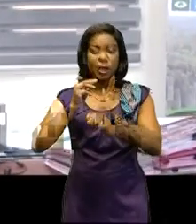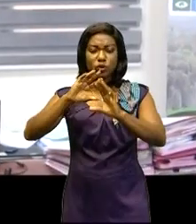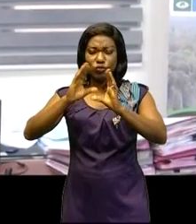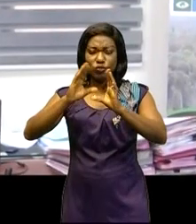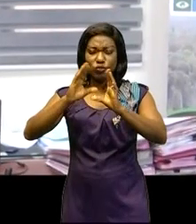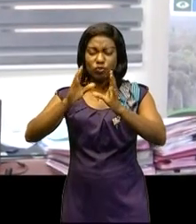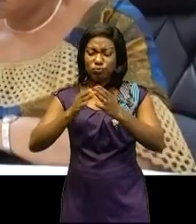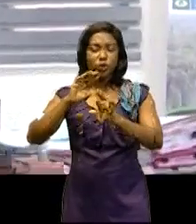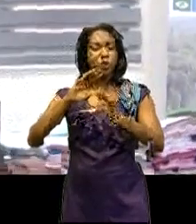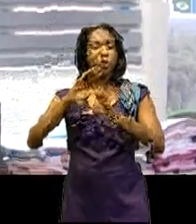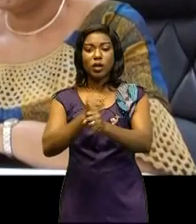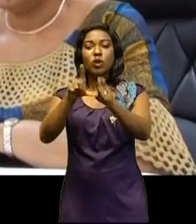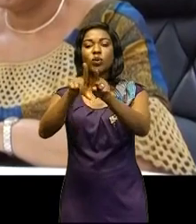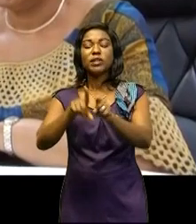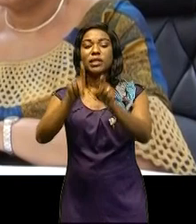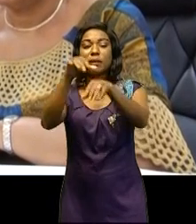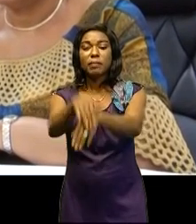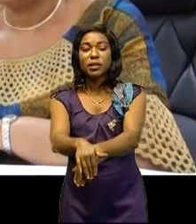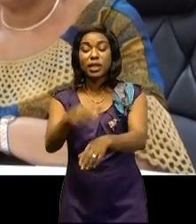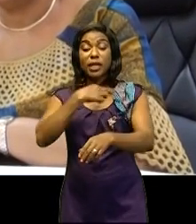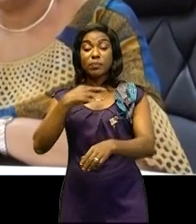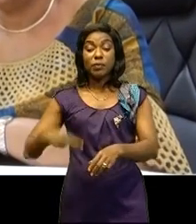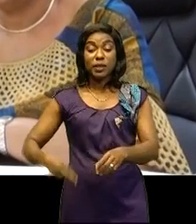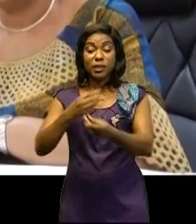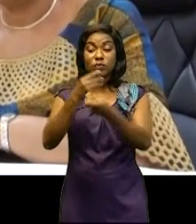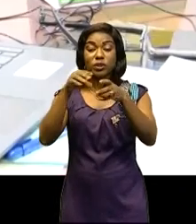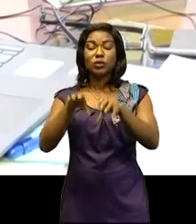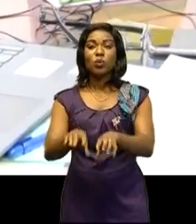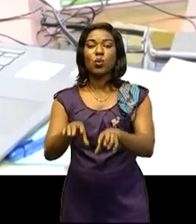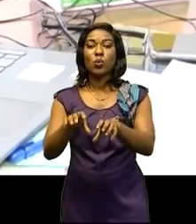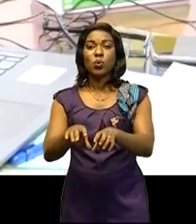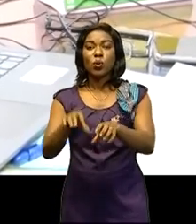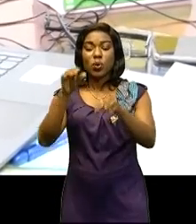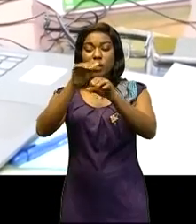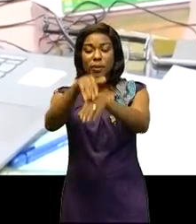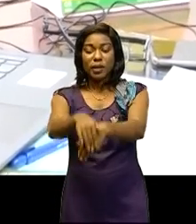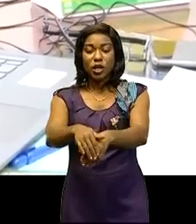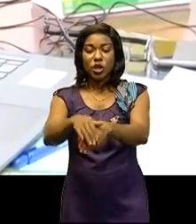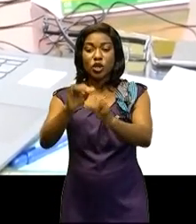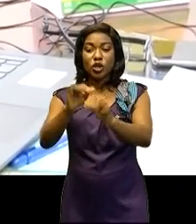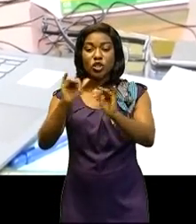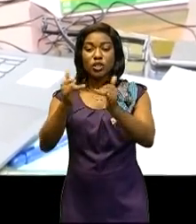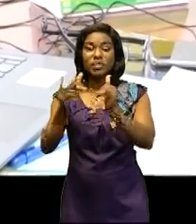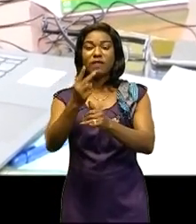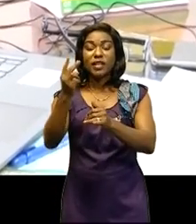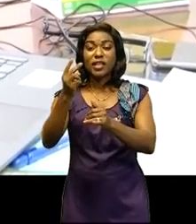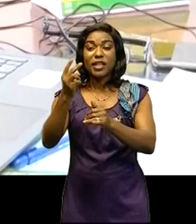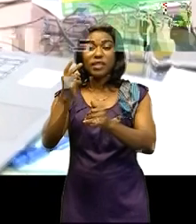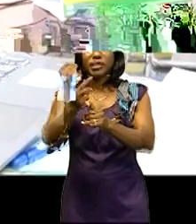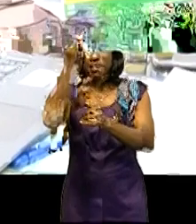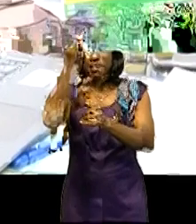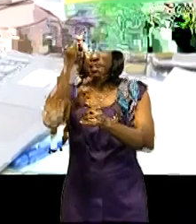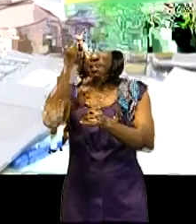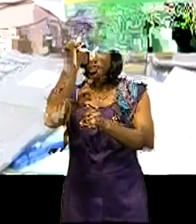résumant la participation de la République démocratique du Congo aux assises du G20 à Naples en Italie et aux